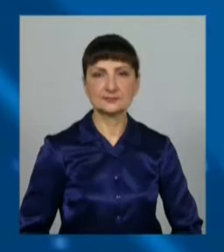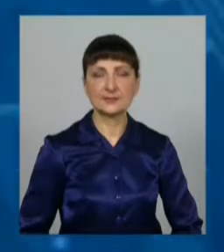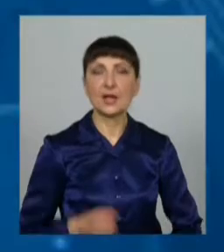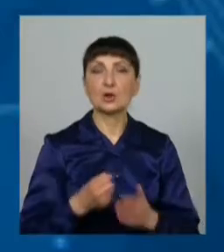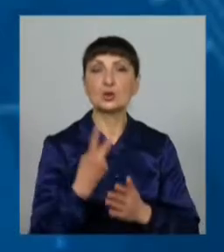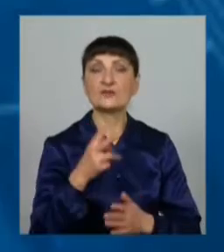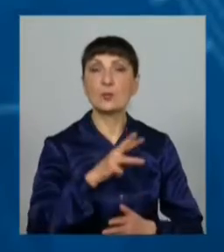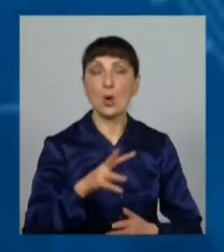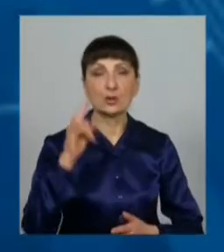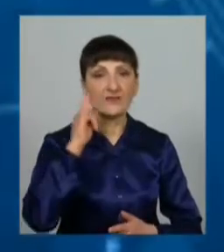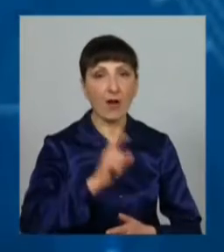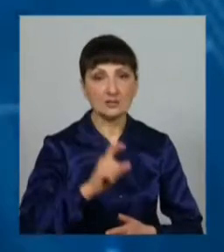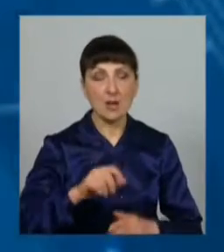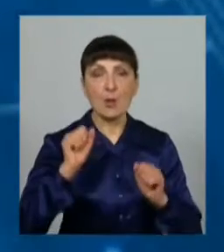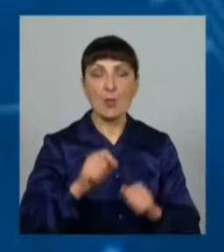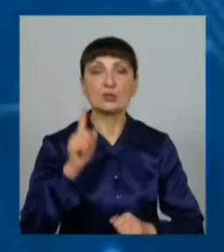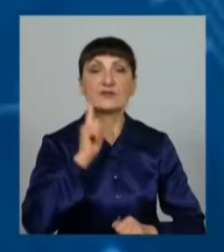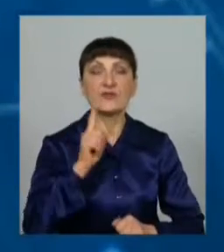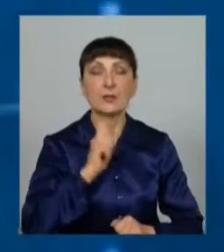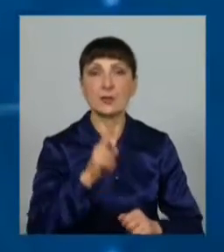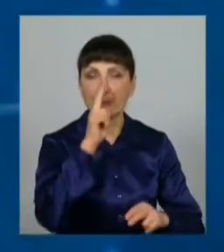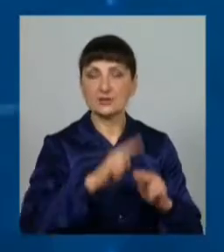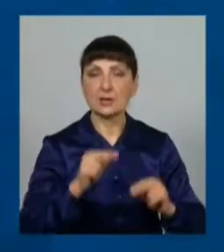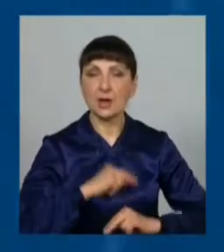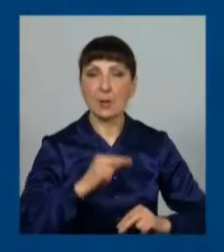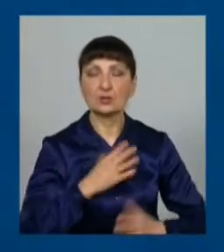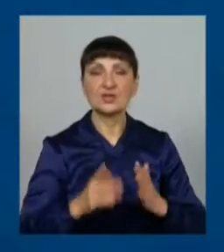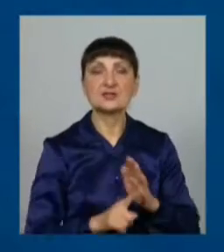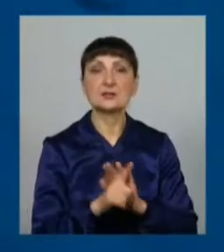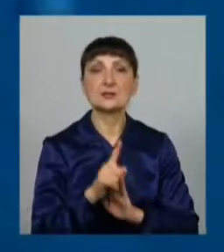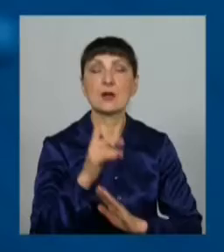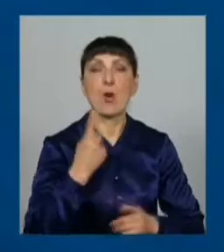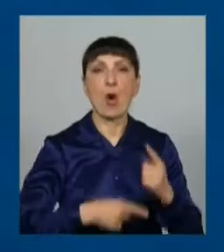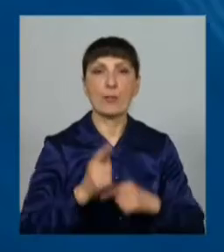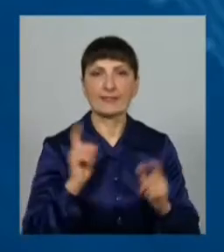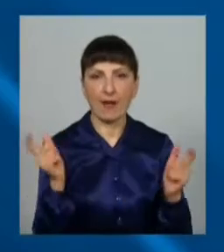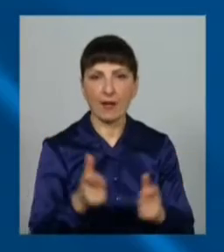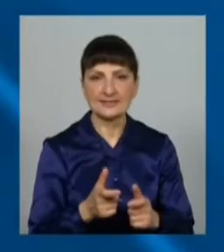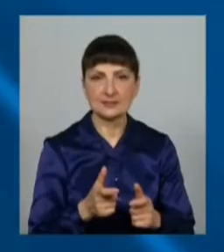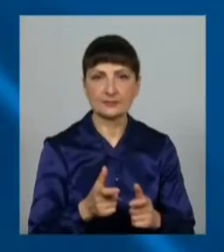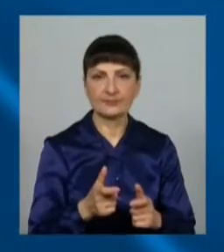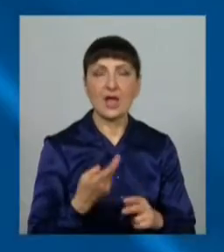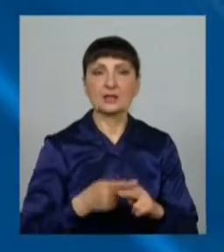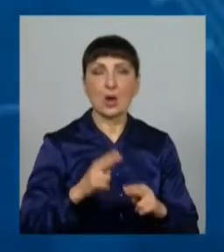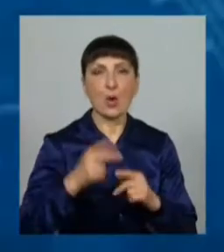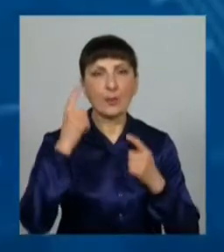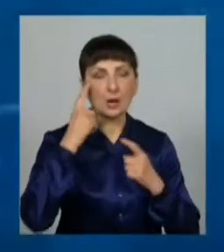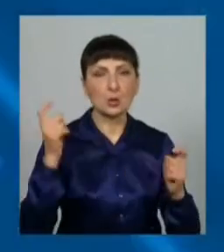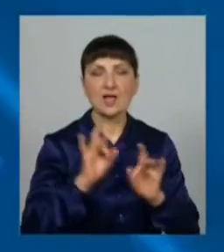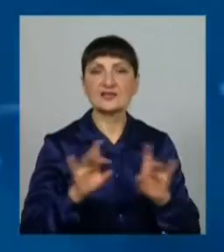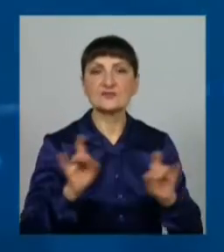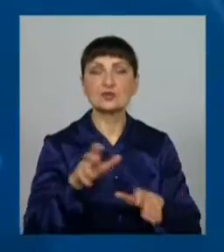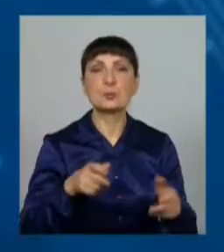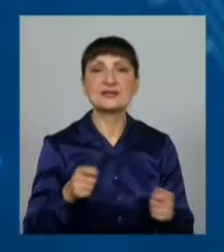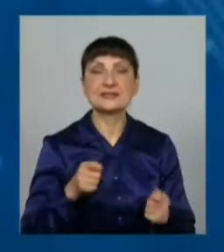До 2 миллионов казахстанцев могут временно потерять работу в случае введения в стране жесткого карантина. Такой прогноз озвучил